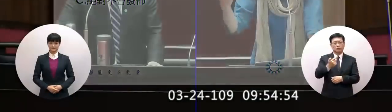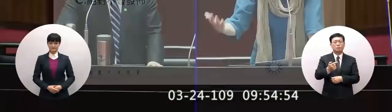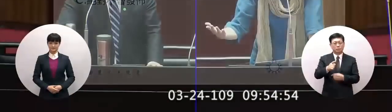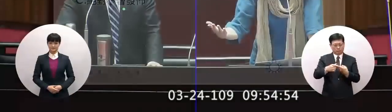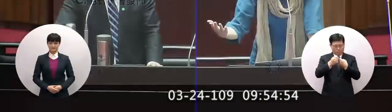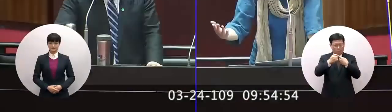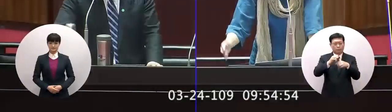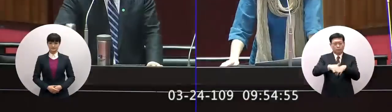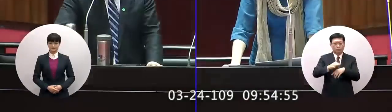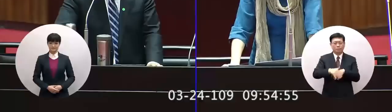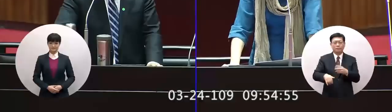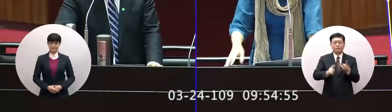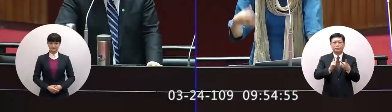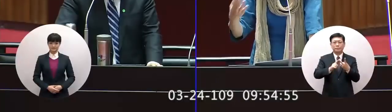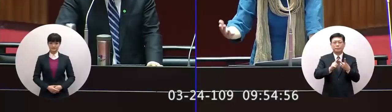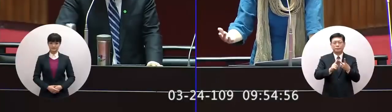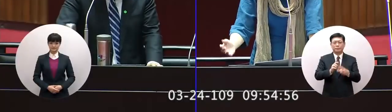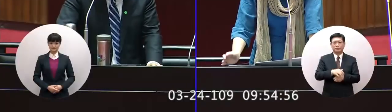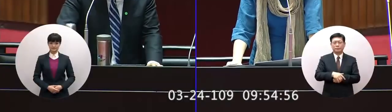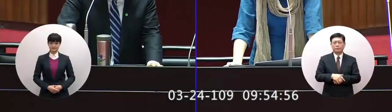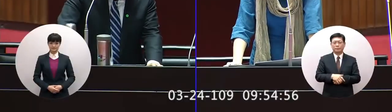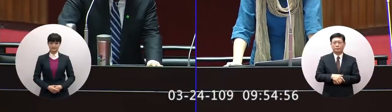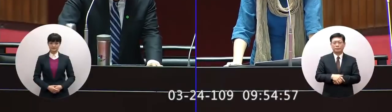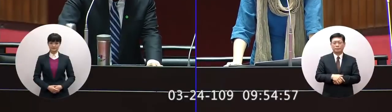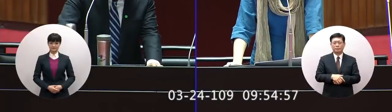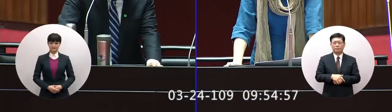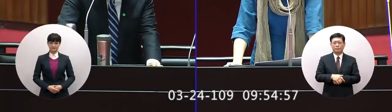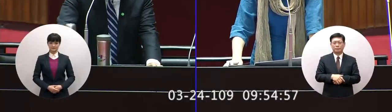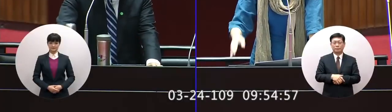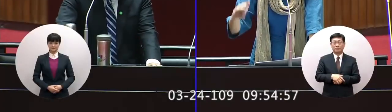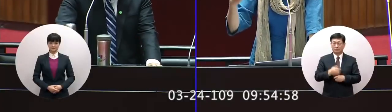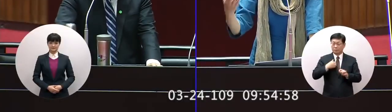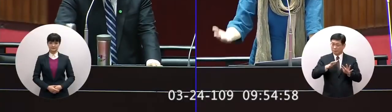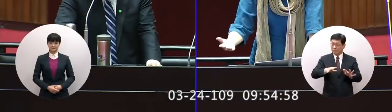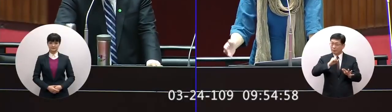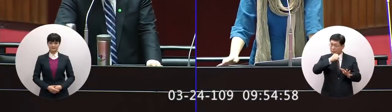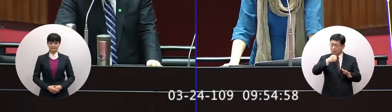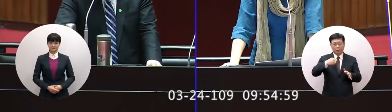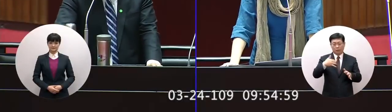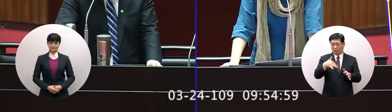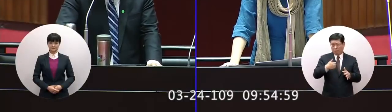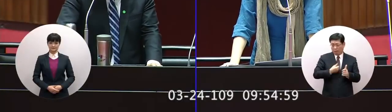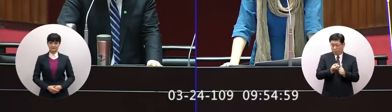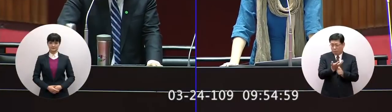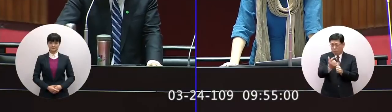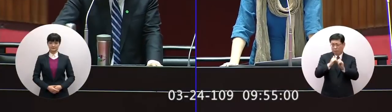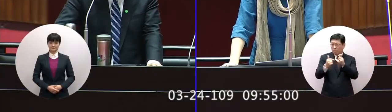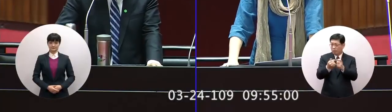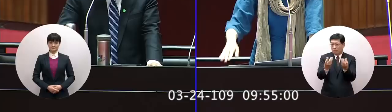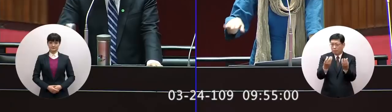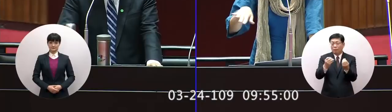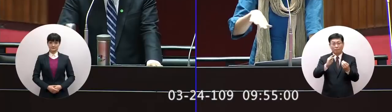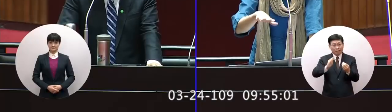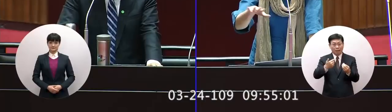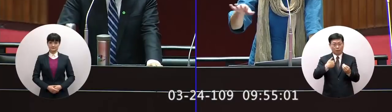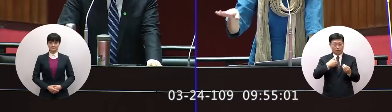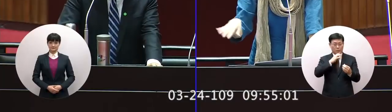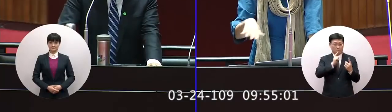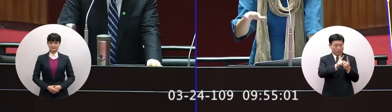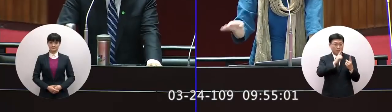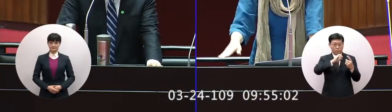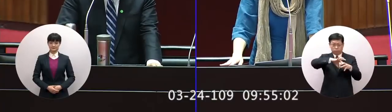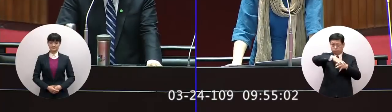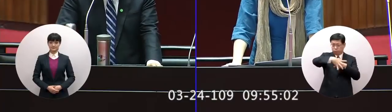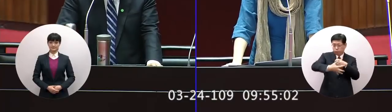时候，这是第一个状况嘛，哈。那第二个状况呢，就是说虽然台湾并没有爆发大规模的社区感染，但是因为我面对